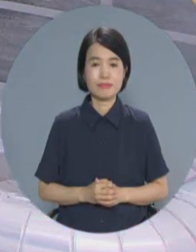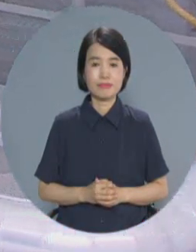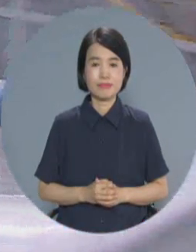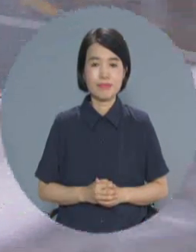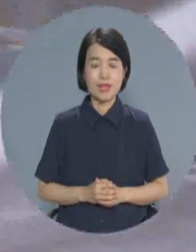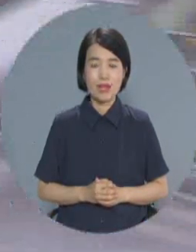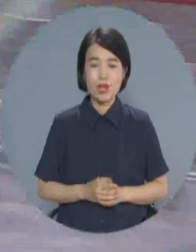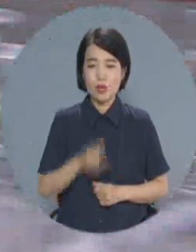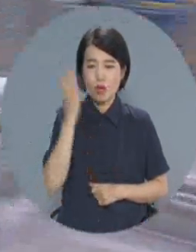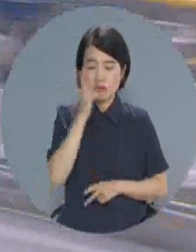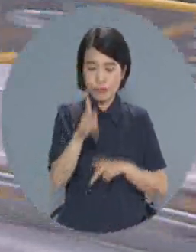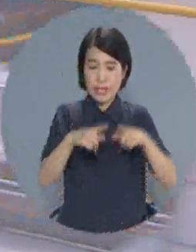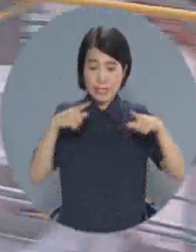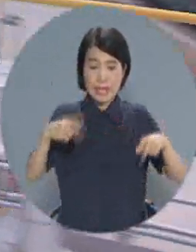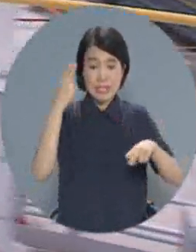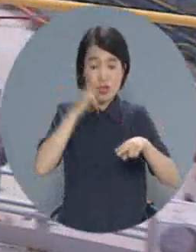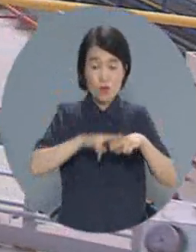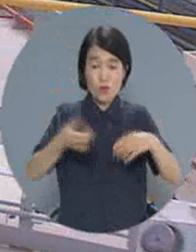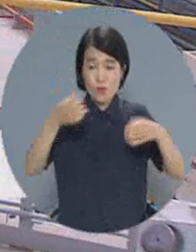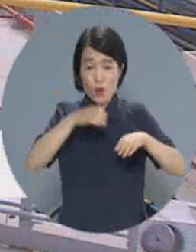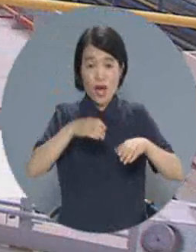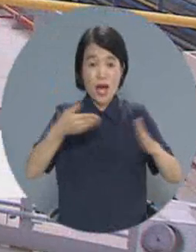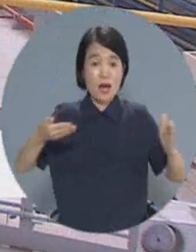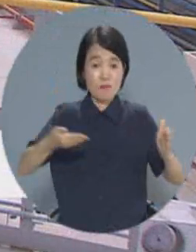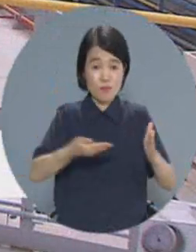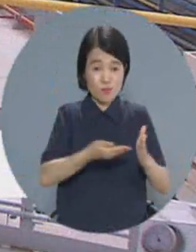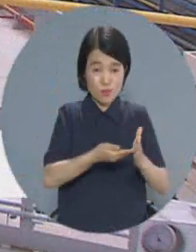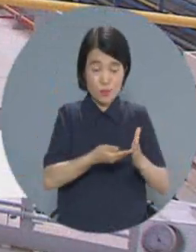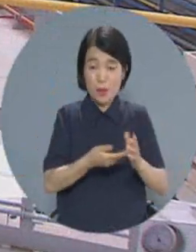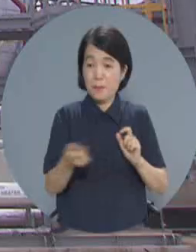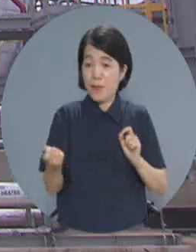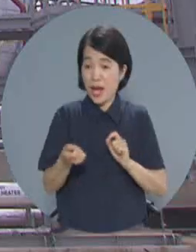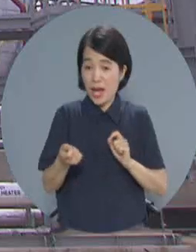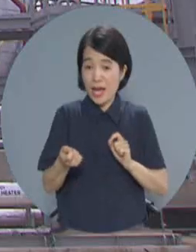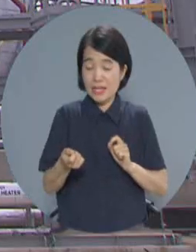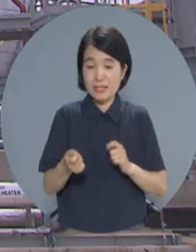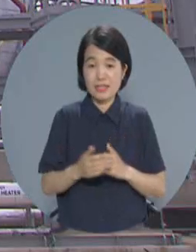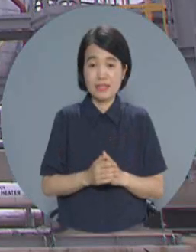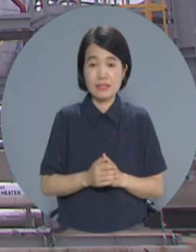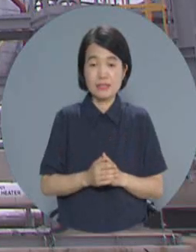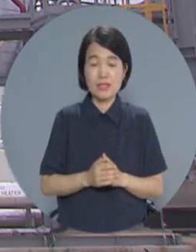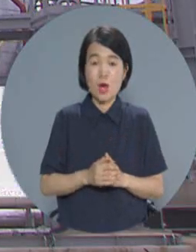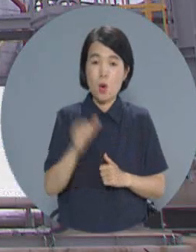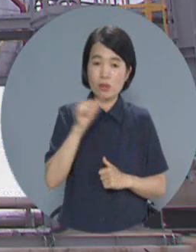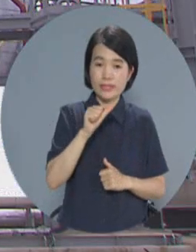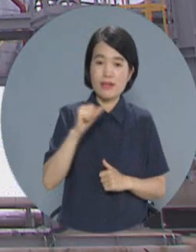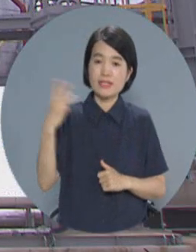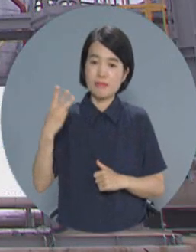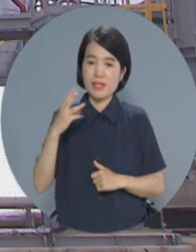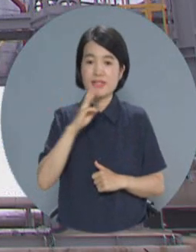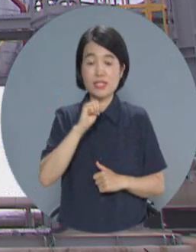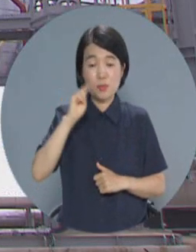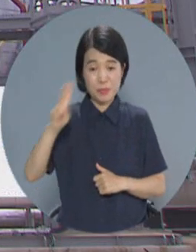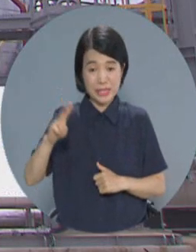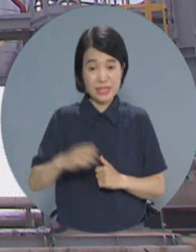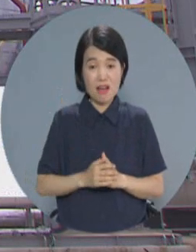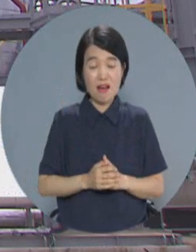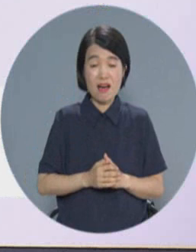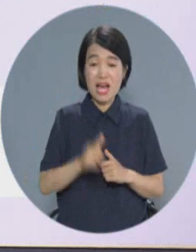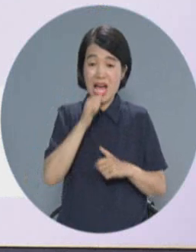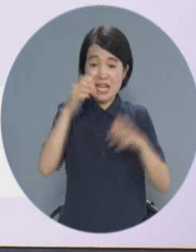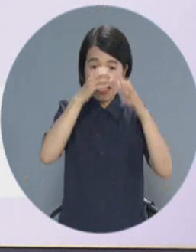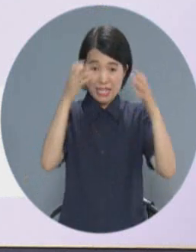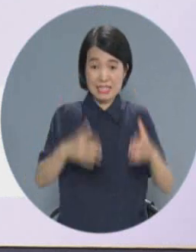여수 산단 내 석유화학 부두. 부두 자반 시설과 바로 인접해 5천과 3천 세제곱미터 용량의 대형 탱크